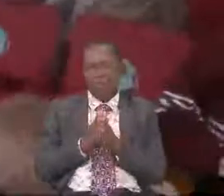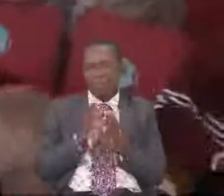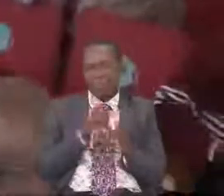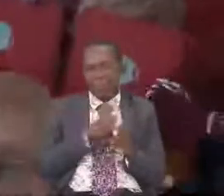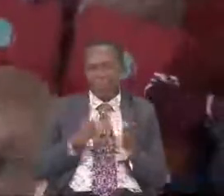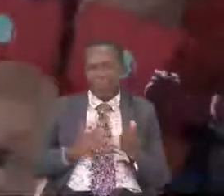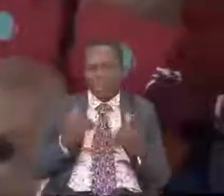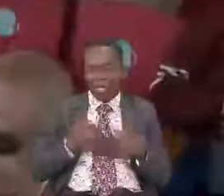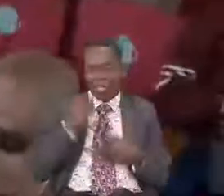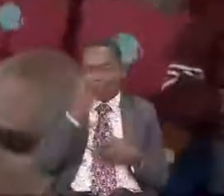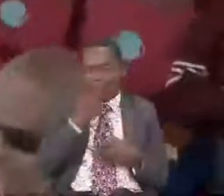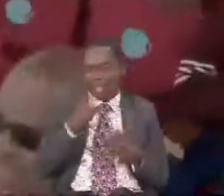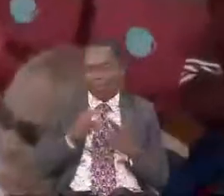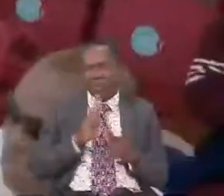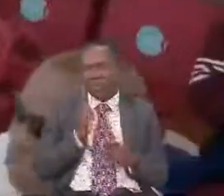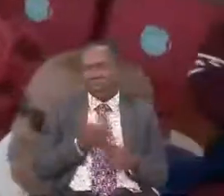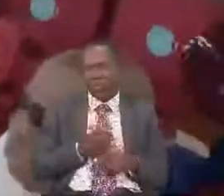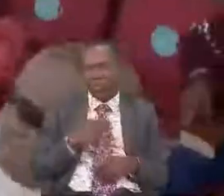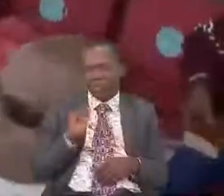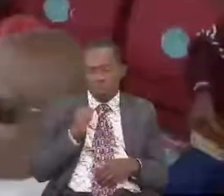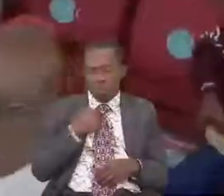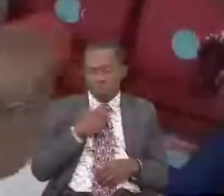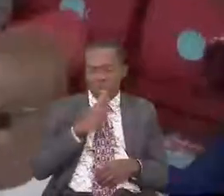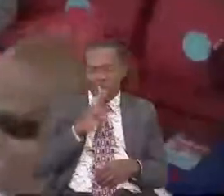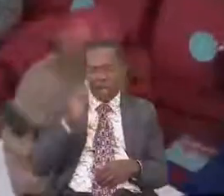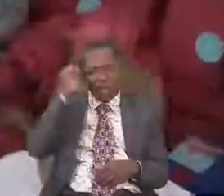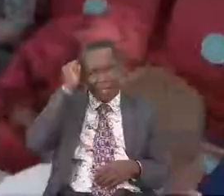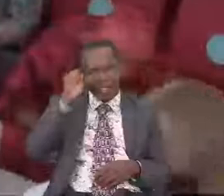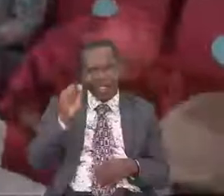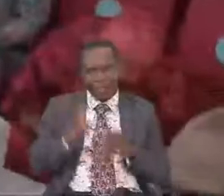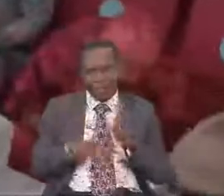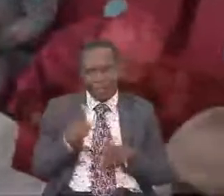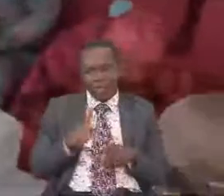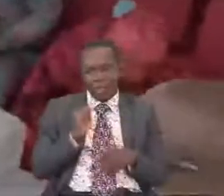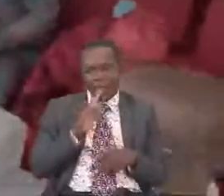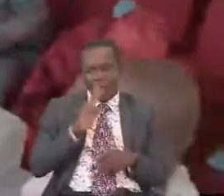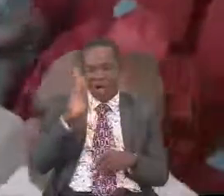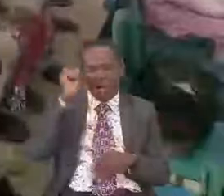peuple et nous sommes ceux appelés par le Seigneur et il sera